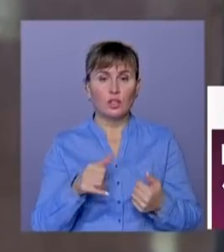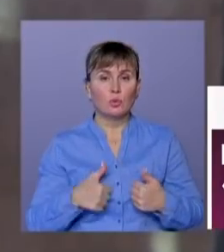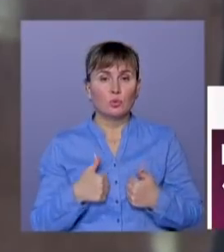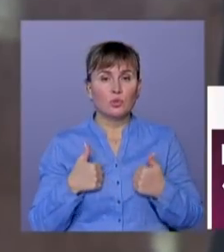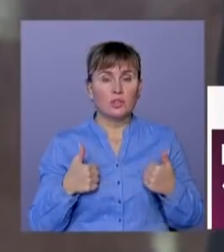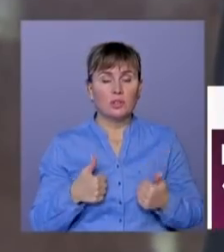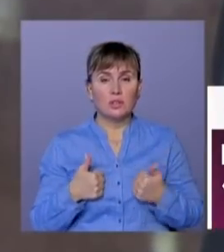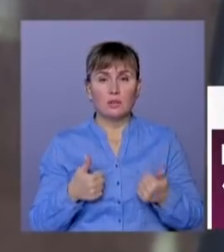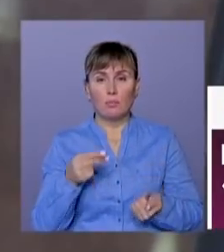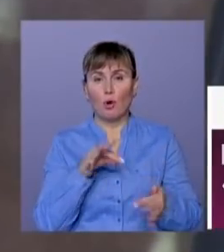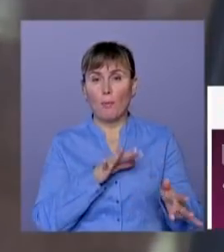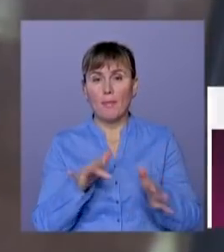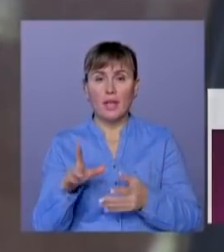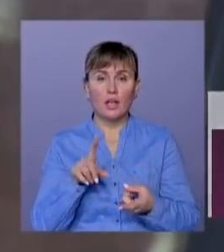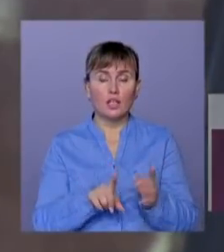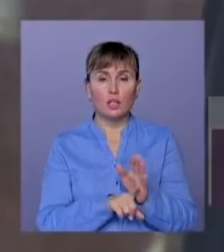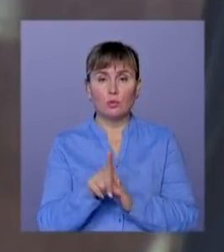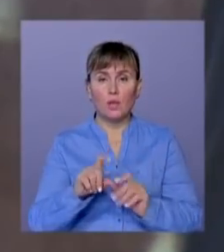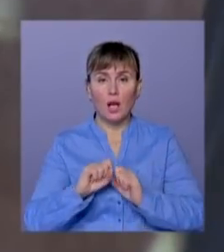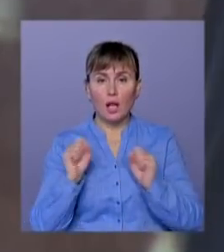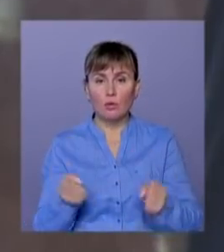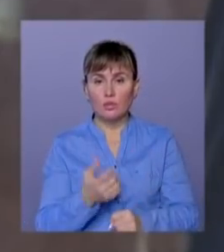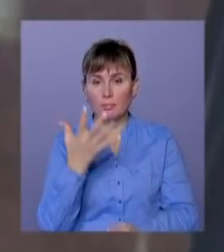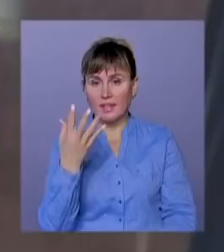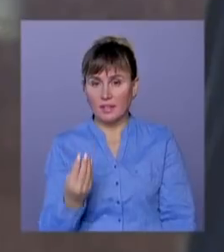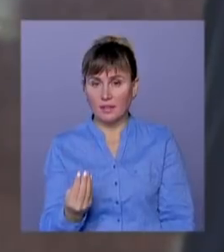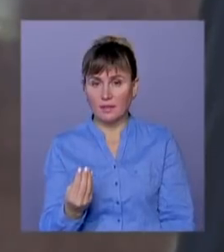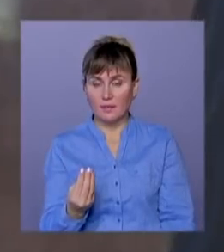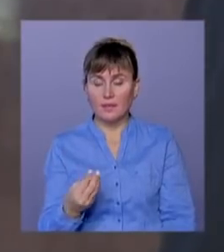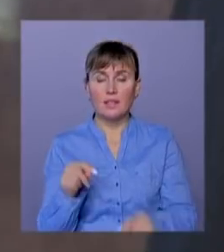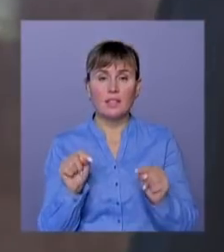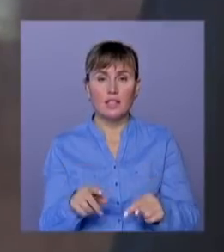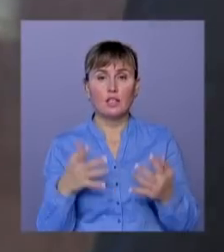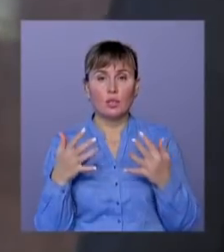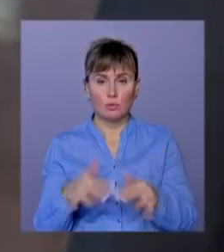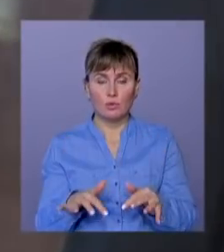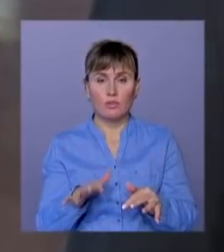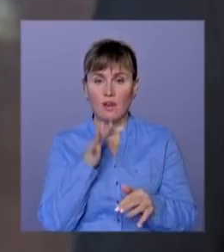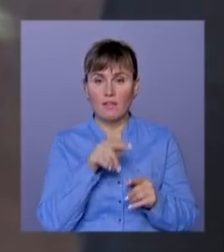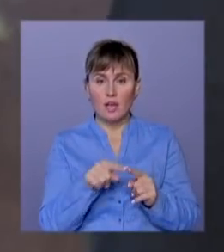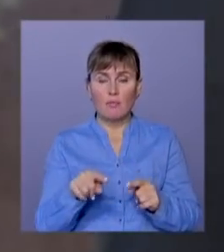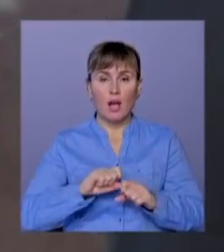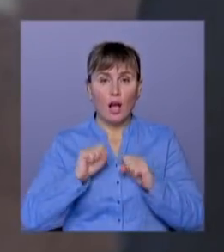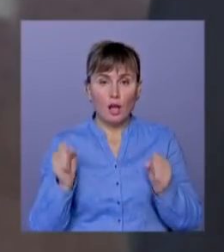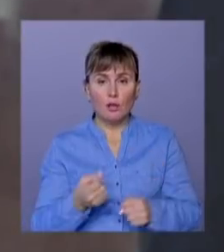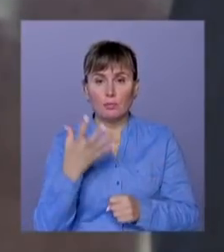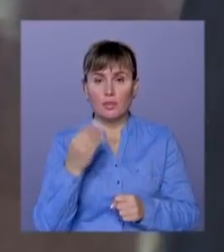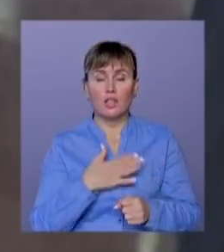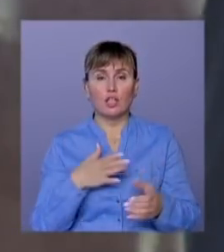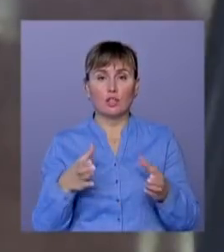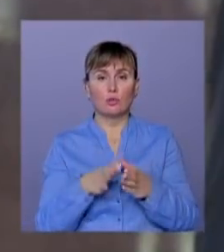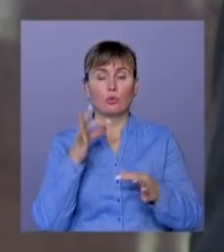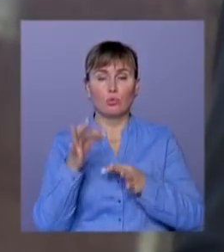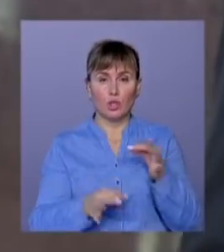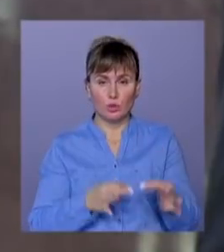усиливаются по мере наступления холодной пятидневки. Здесь уже во время холодной пятидневки наш коллектив